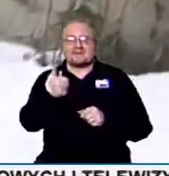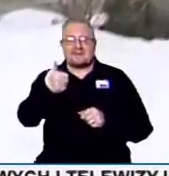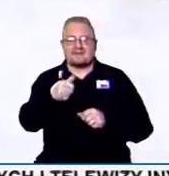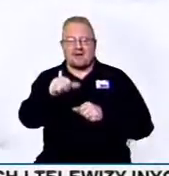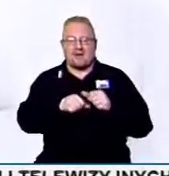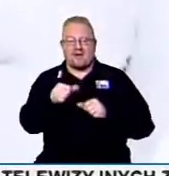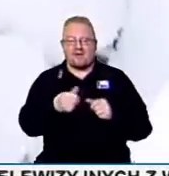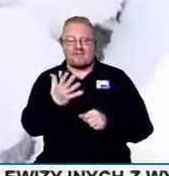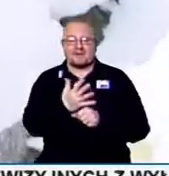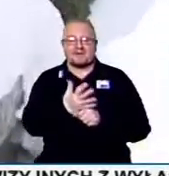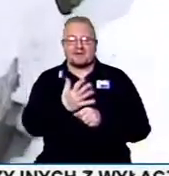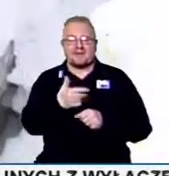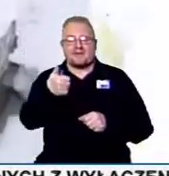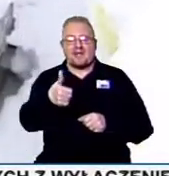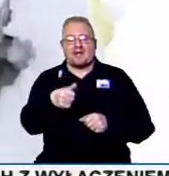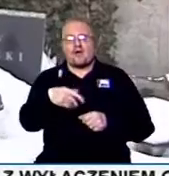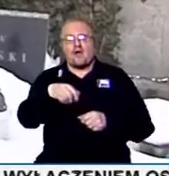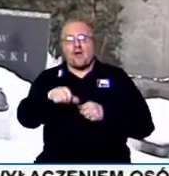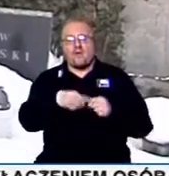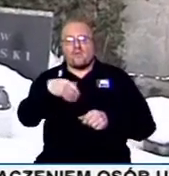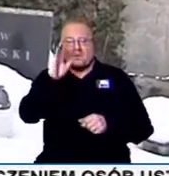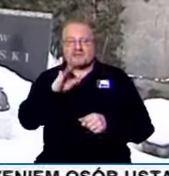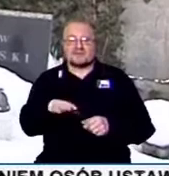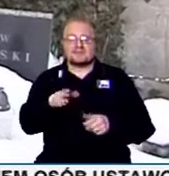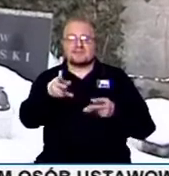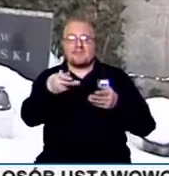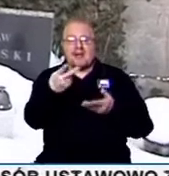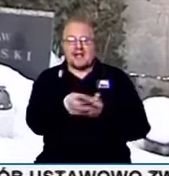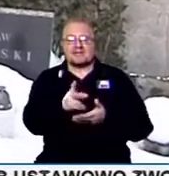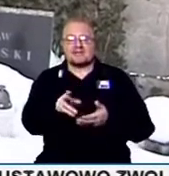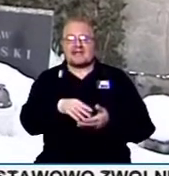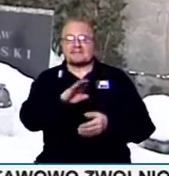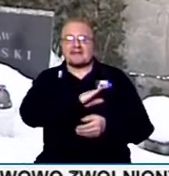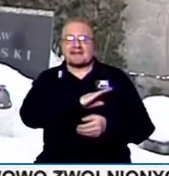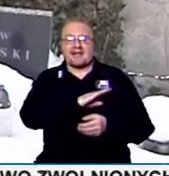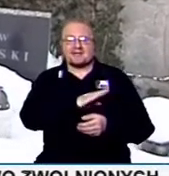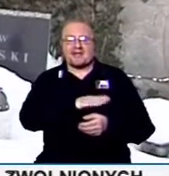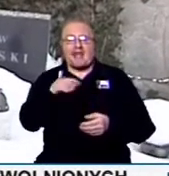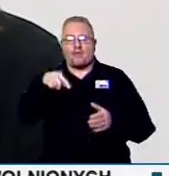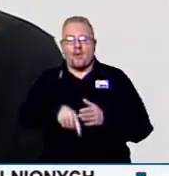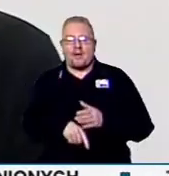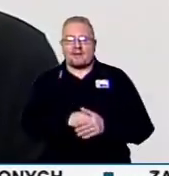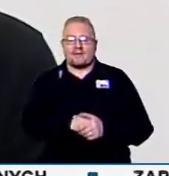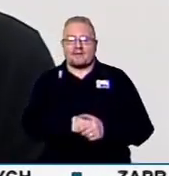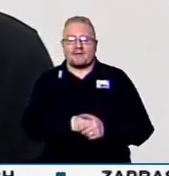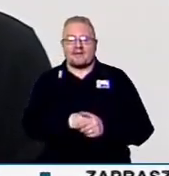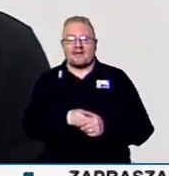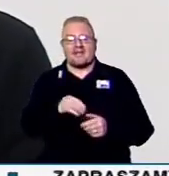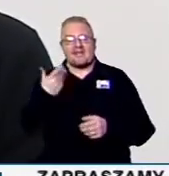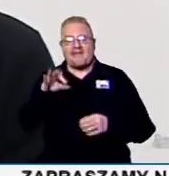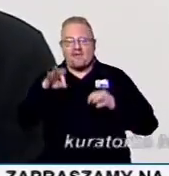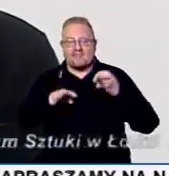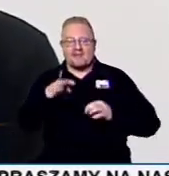lutego 1951 roku w Łodzi. Spoczywa na cmentarzu na Dołach, części prawosławnej. Katarzyna Kobro